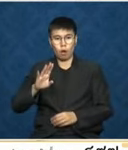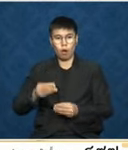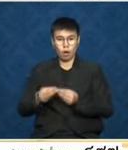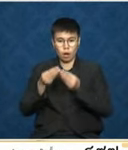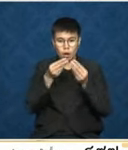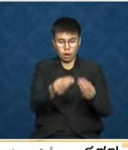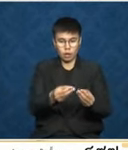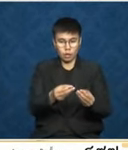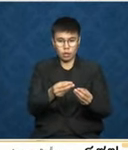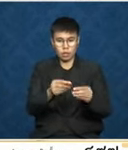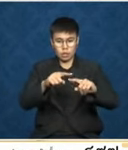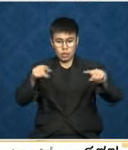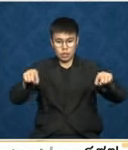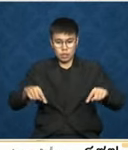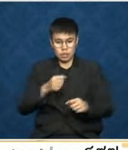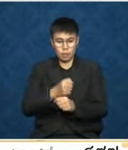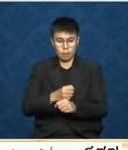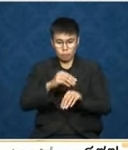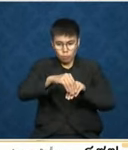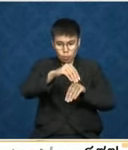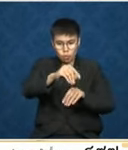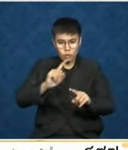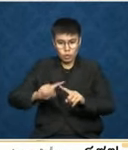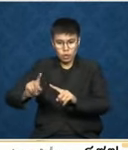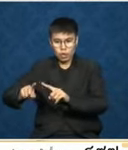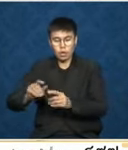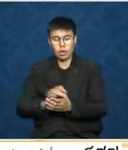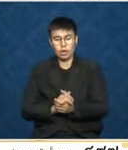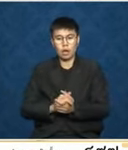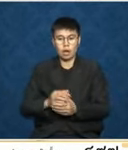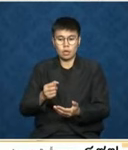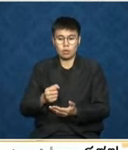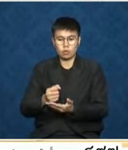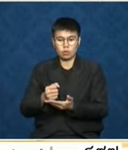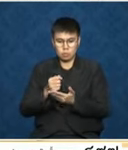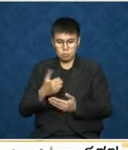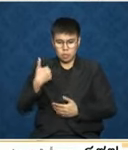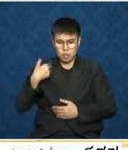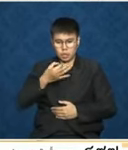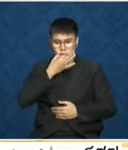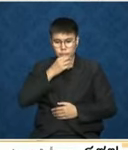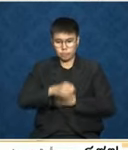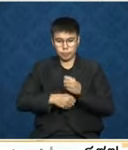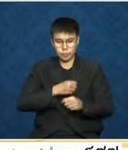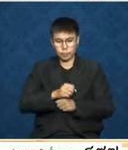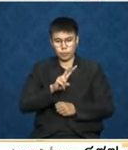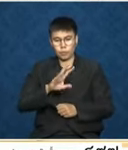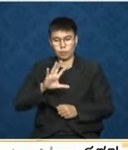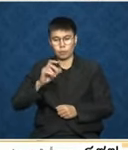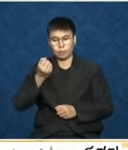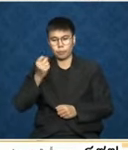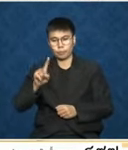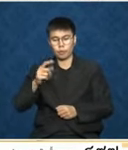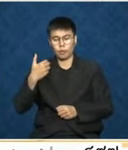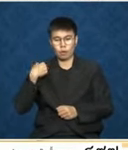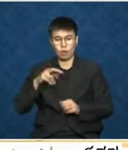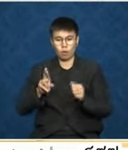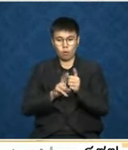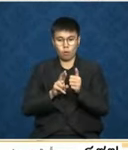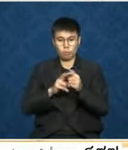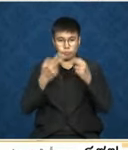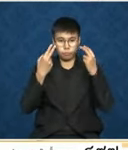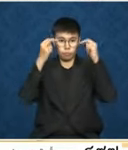กินเพื่อการครองชีพพ.ศ2511จึงอยากให้ท่านรองนายกรัฐมนตรีซึ่งกำกับ